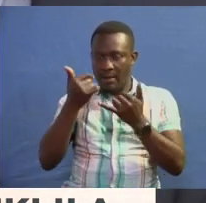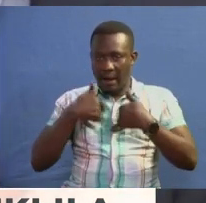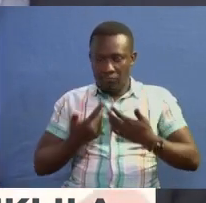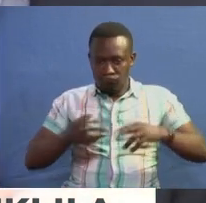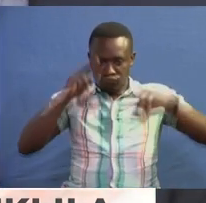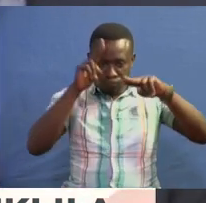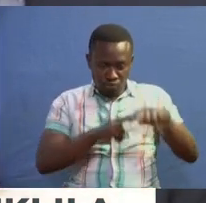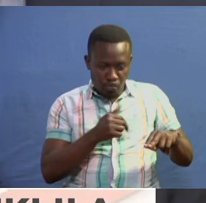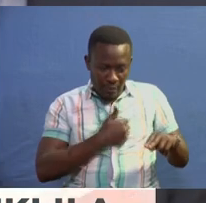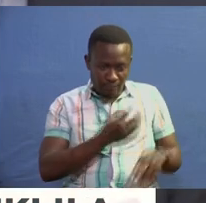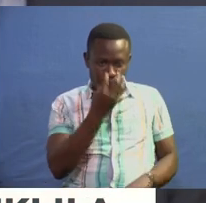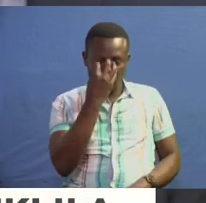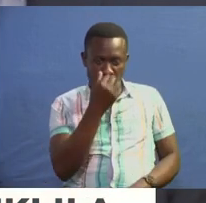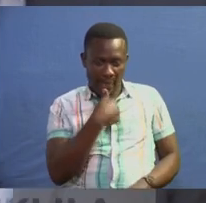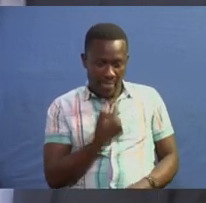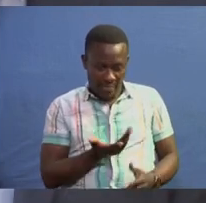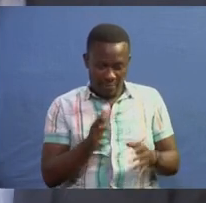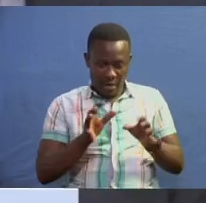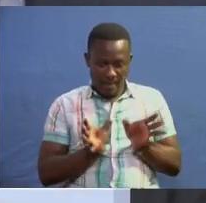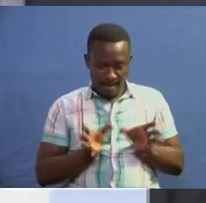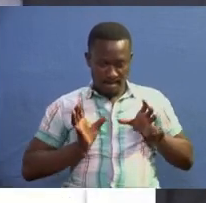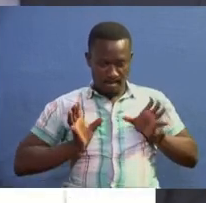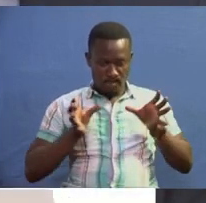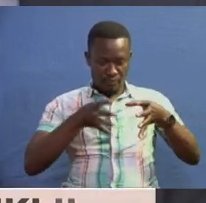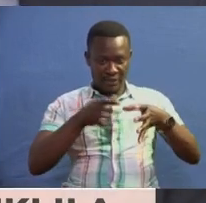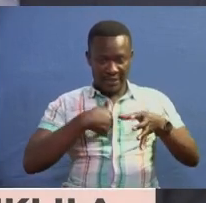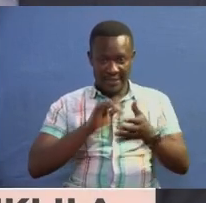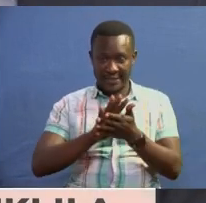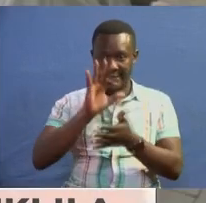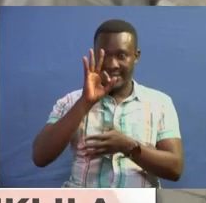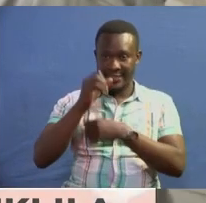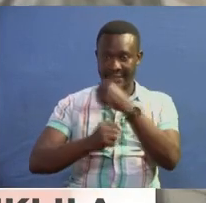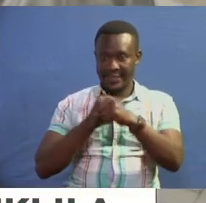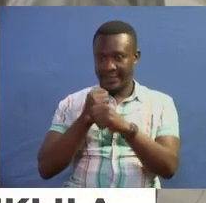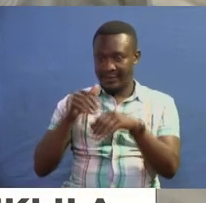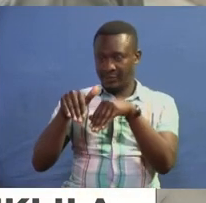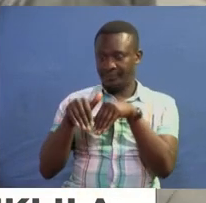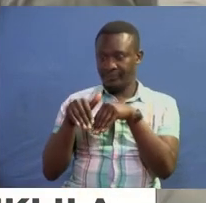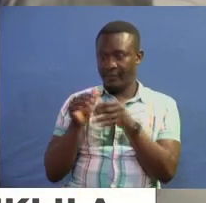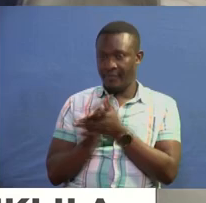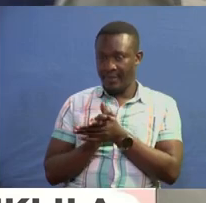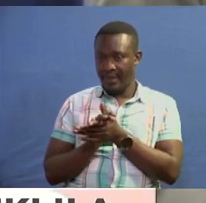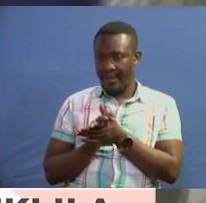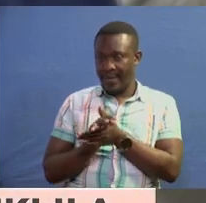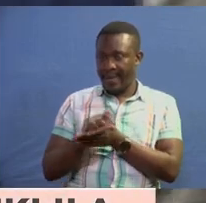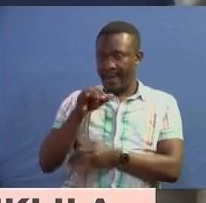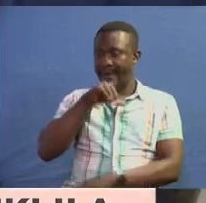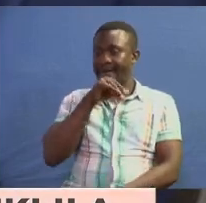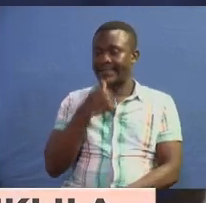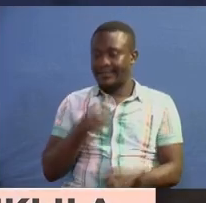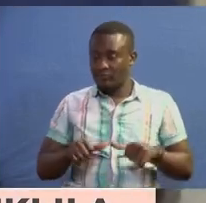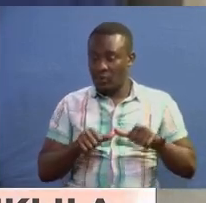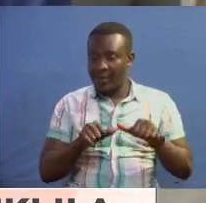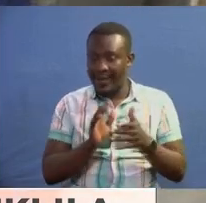wataketi sako kwa bako na Ruto kwenye baraza la mawaziri katika miaka mitatu inayobaki, huku kinara wao Raila Odinga